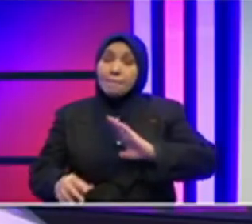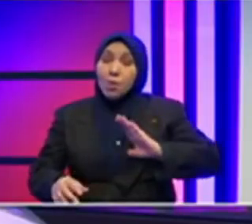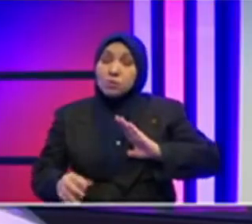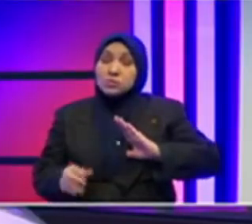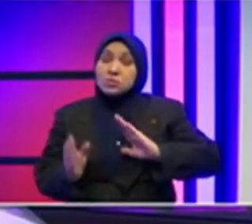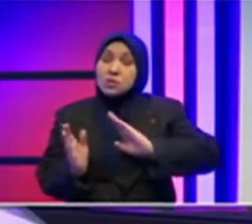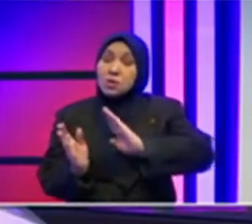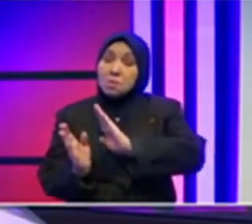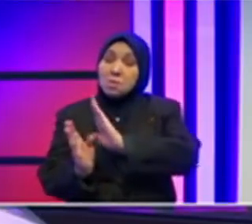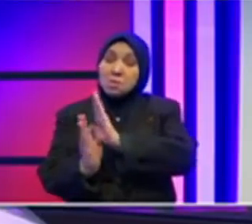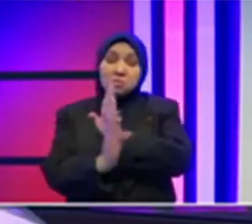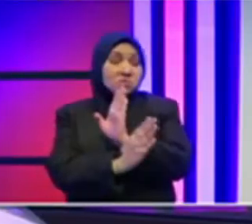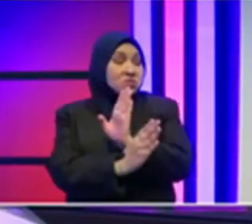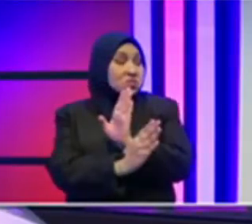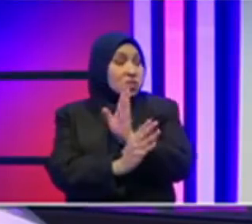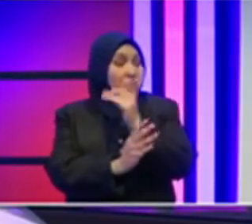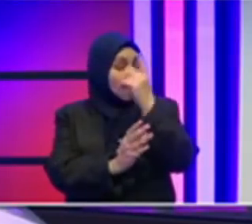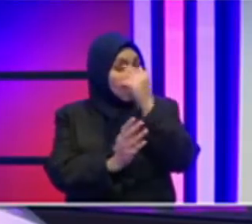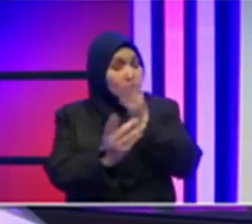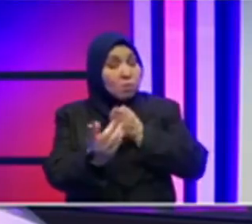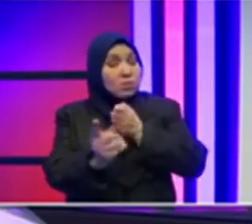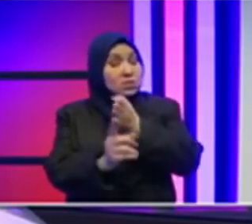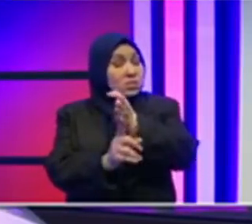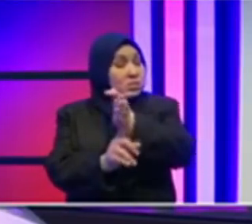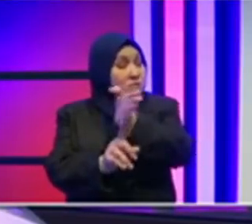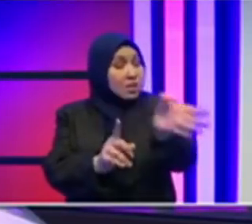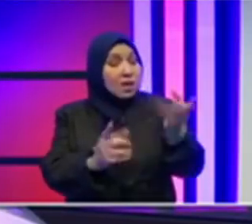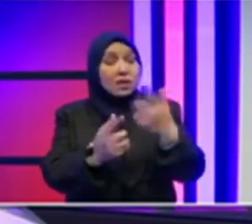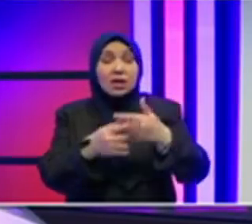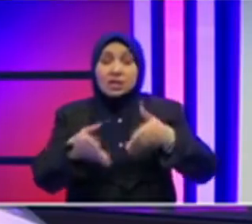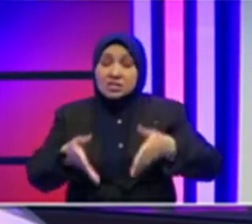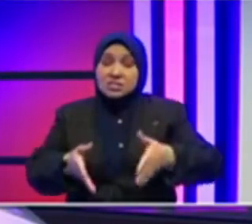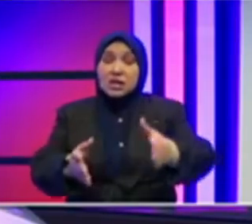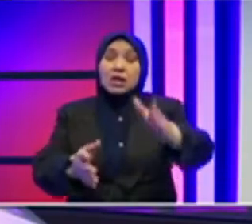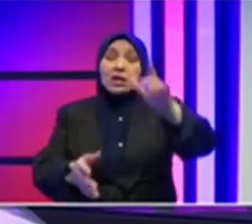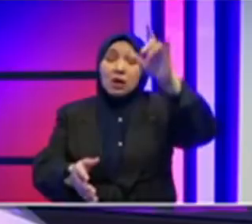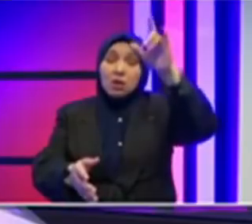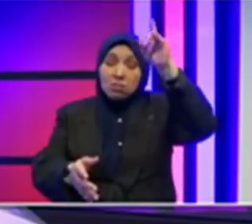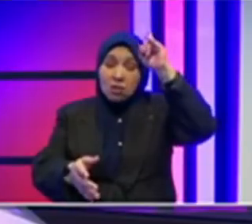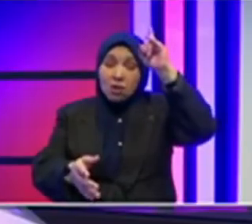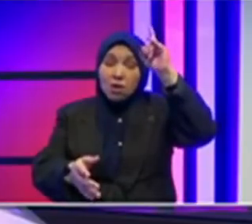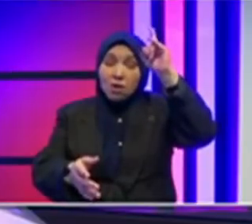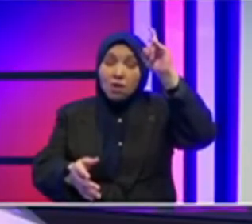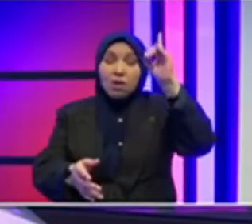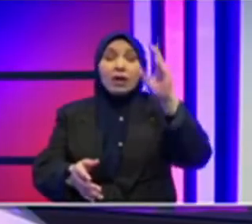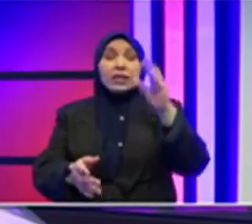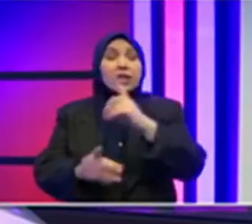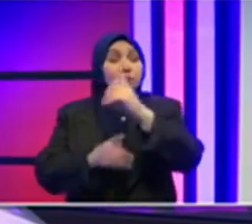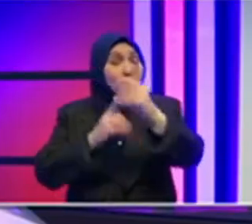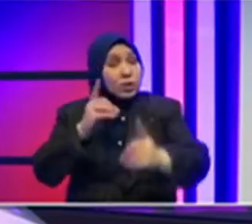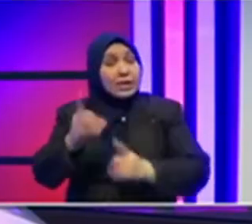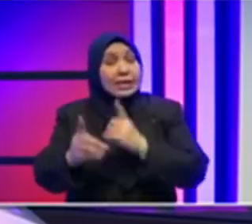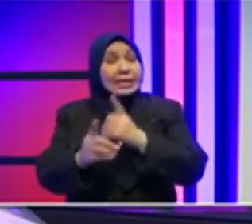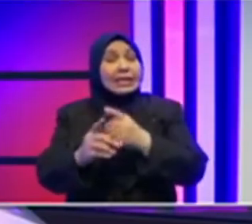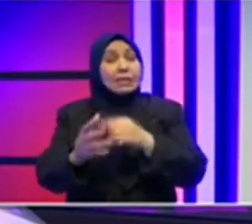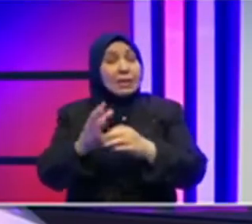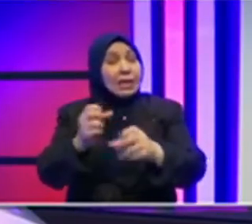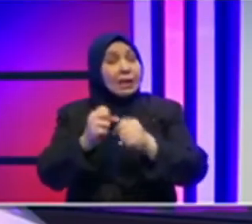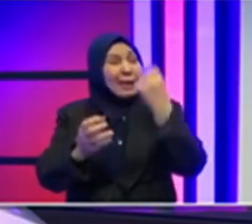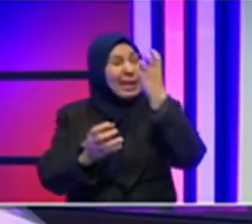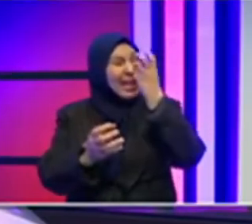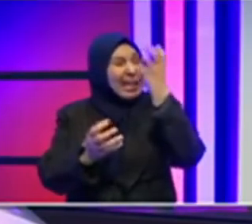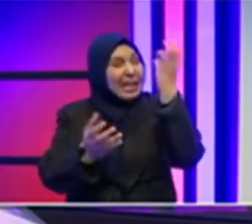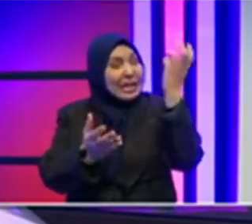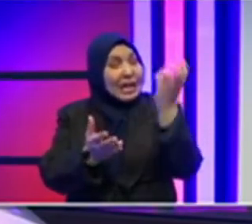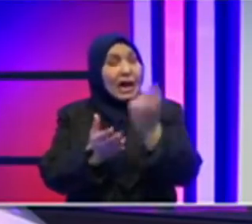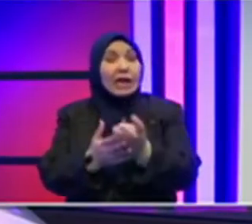an sabilillah, untuk menyesatkan daripada jalan Allah. Lahu fid dunya hazyun, di dunia ini mendapat kehinaan dan